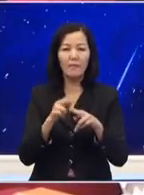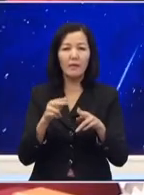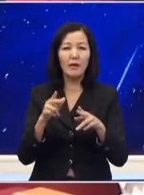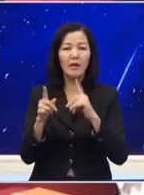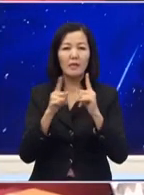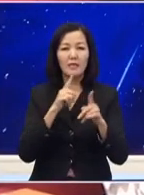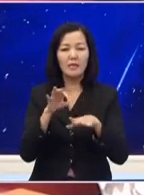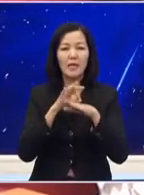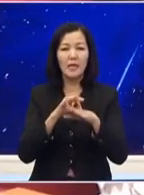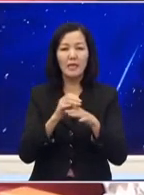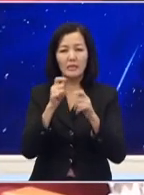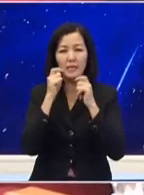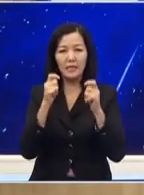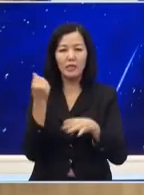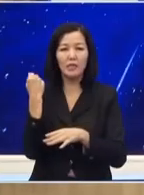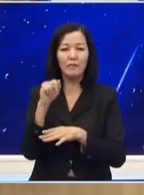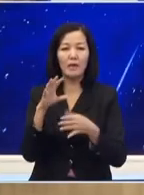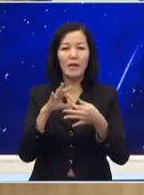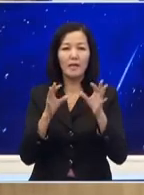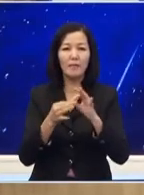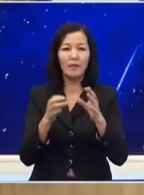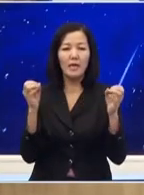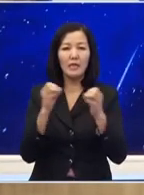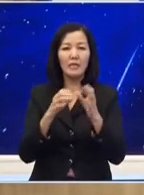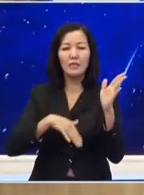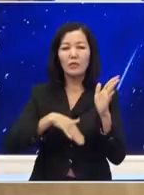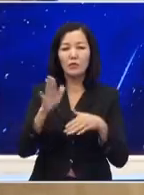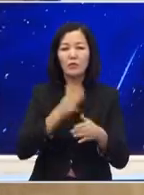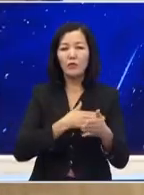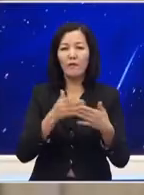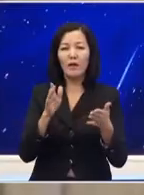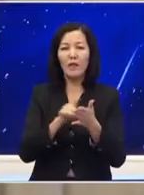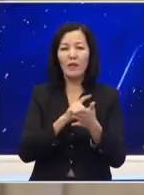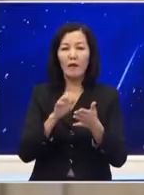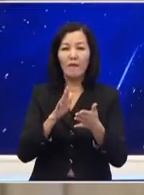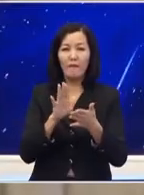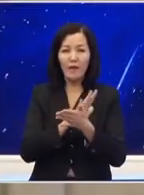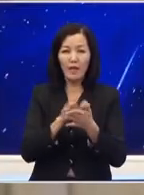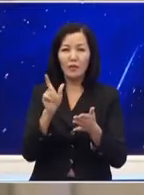рамках конференции состоялось награждение победителей олимпиад, 10 лучших